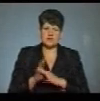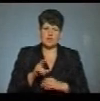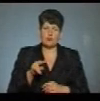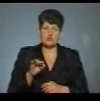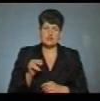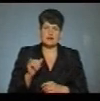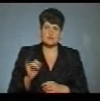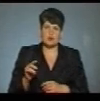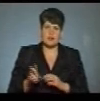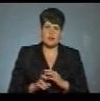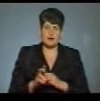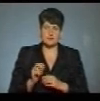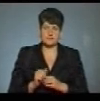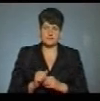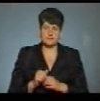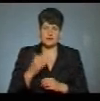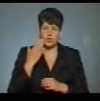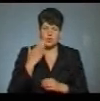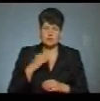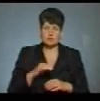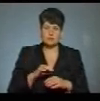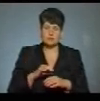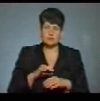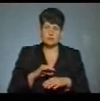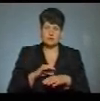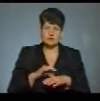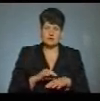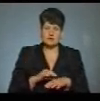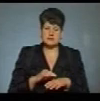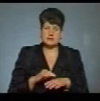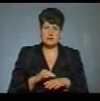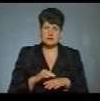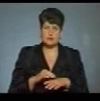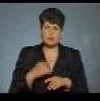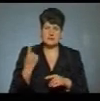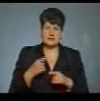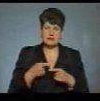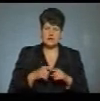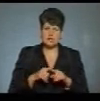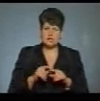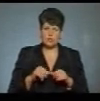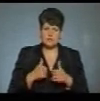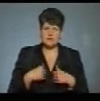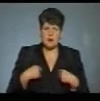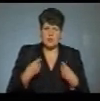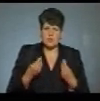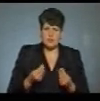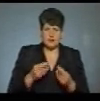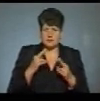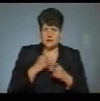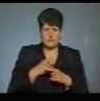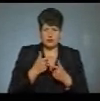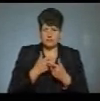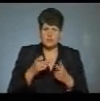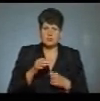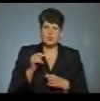лаври. Вчора, коли проходила обласна техногенна комісія, десь я подала не зовсім коректну інформацію